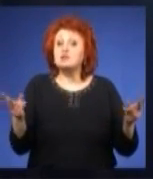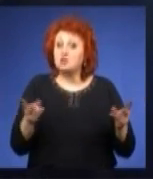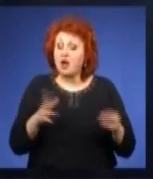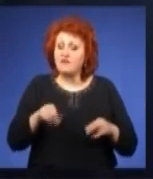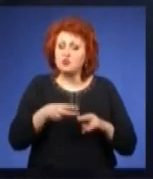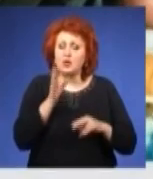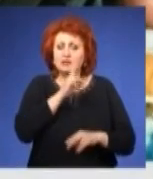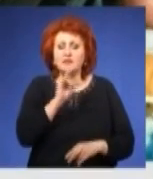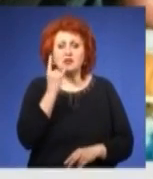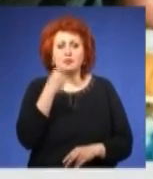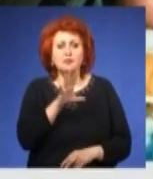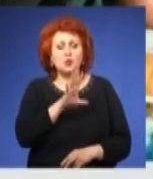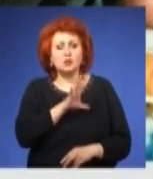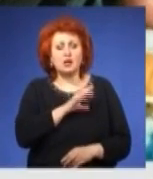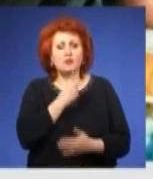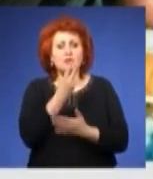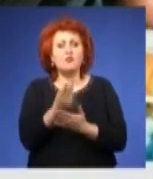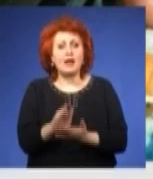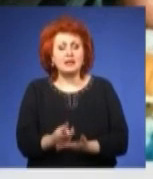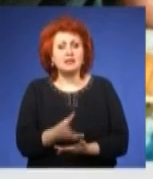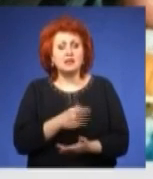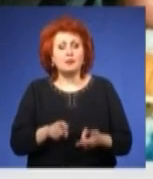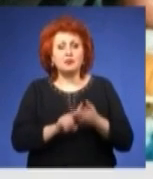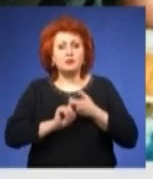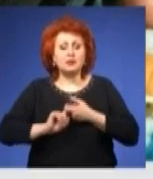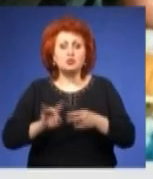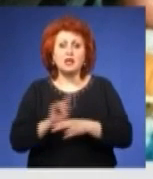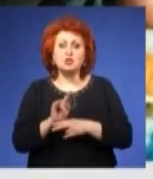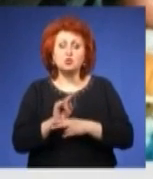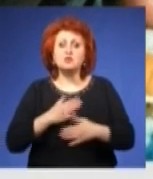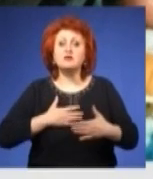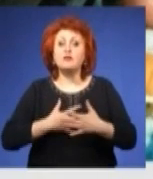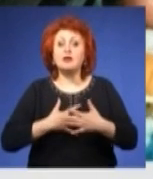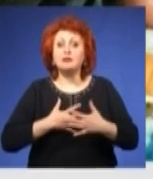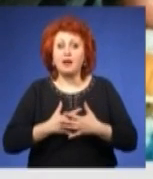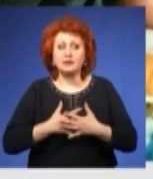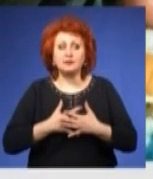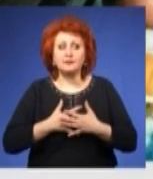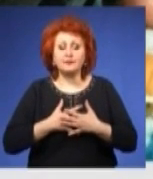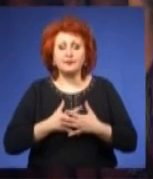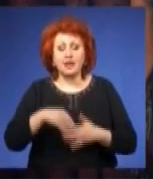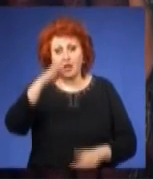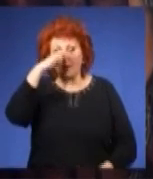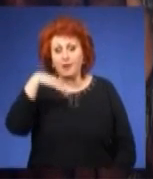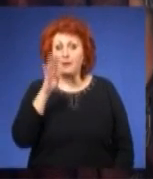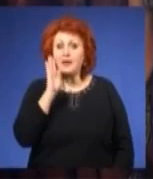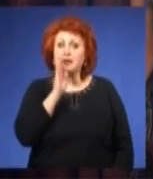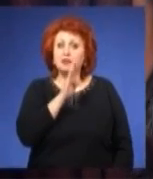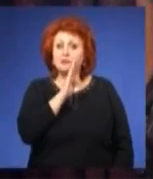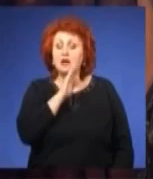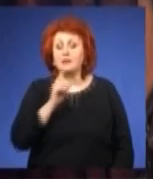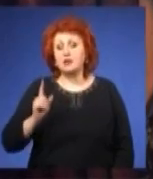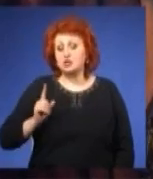трагедией. Все это время ребенок находился в реанимации и был подключен к аппарату искусственной вентиляции легких. Папа и мама